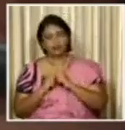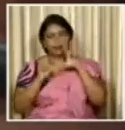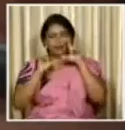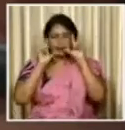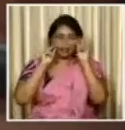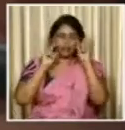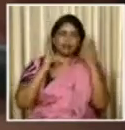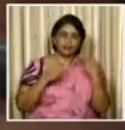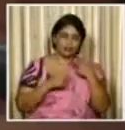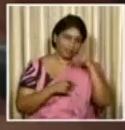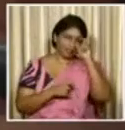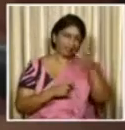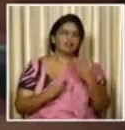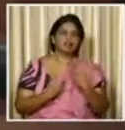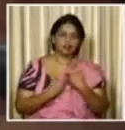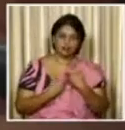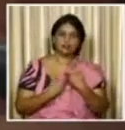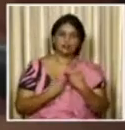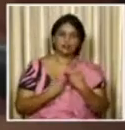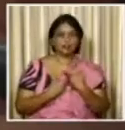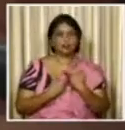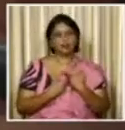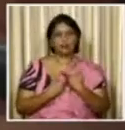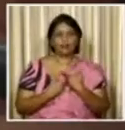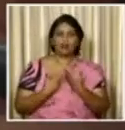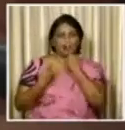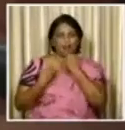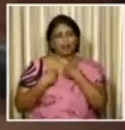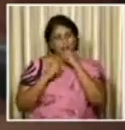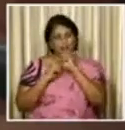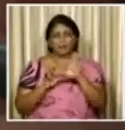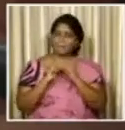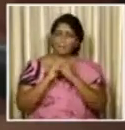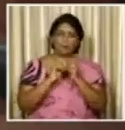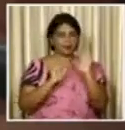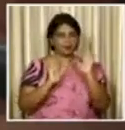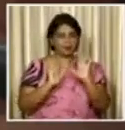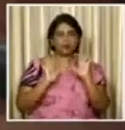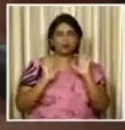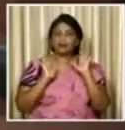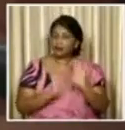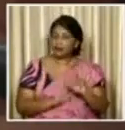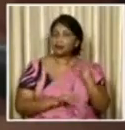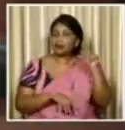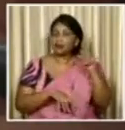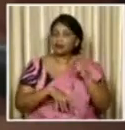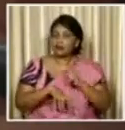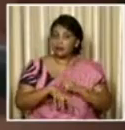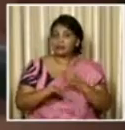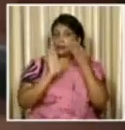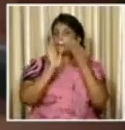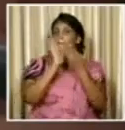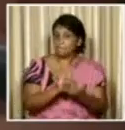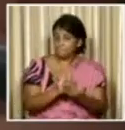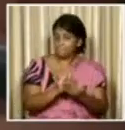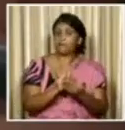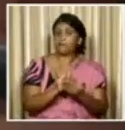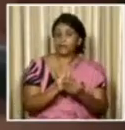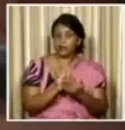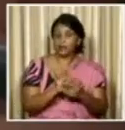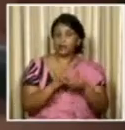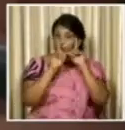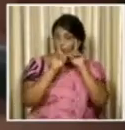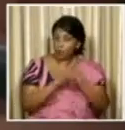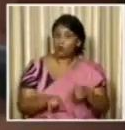yuk komis mandak lagi noni, hari tu, ya yata tu ni pulu, kamak ne, hebei, evelau itu penila deno,